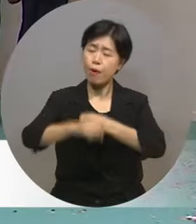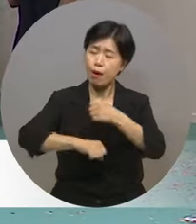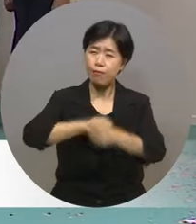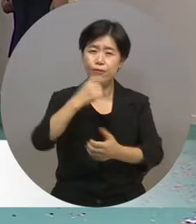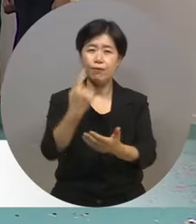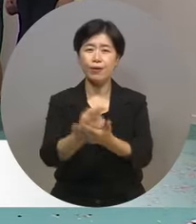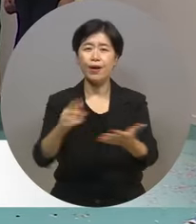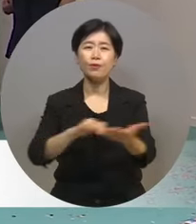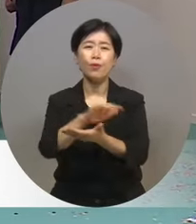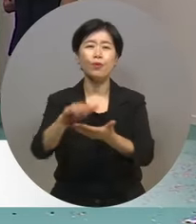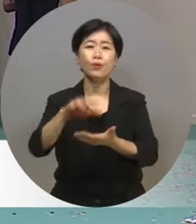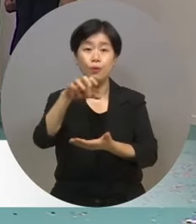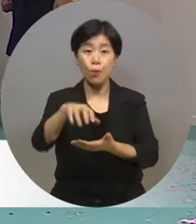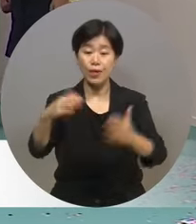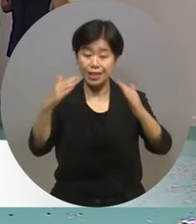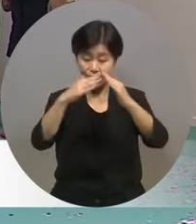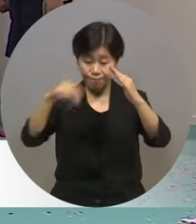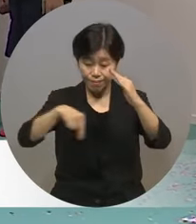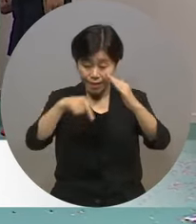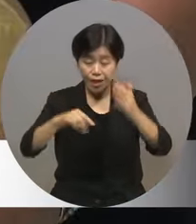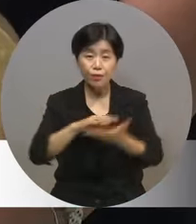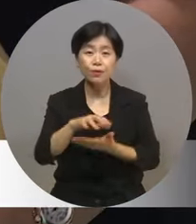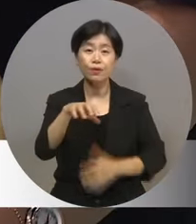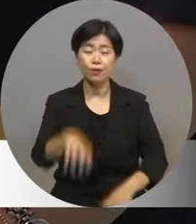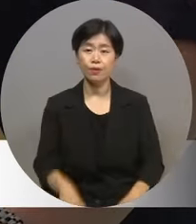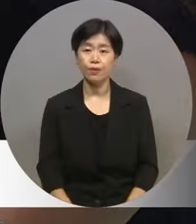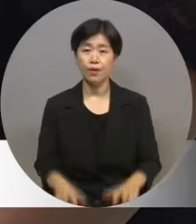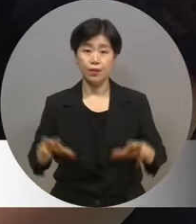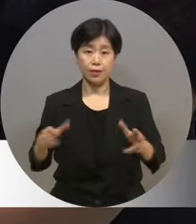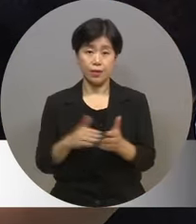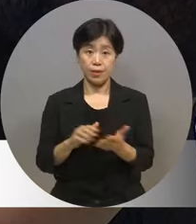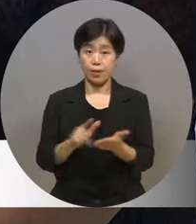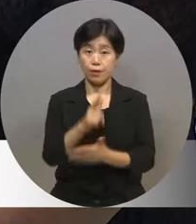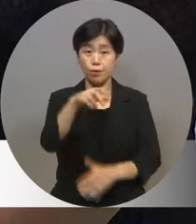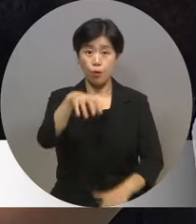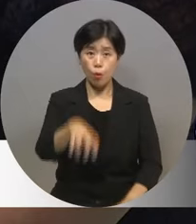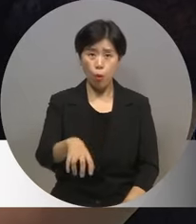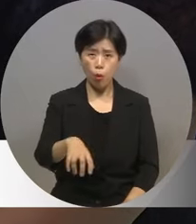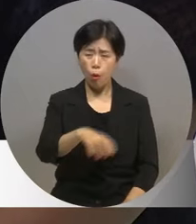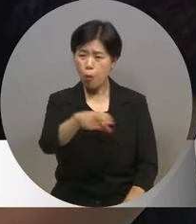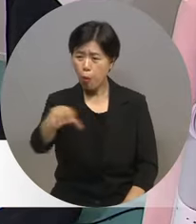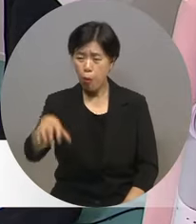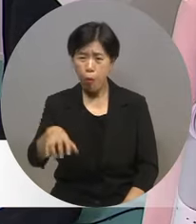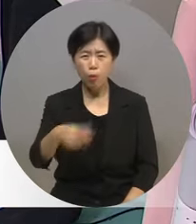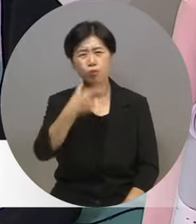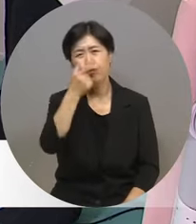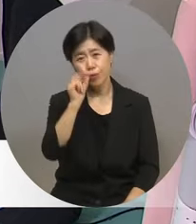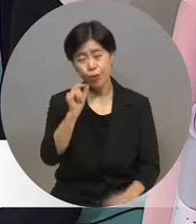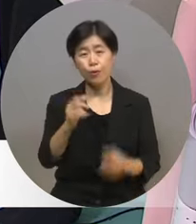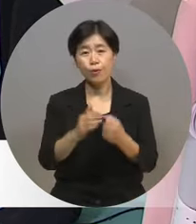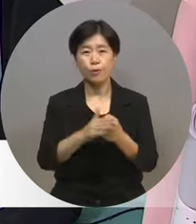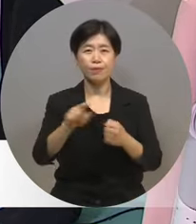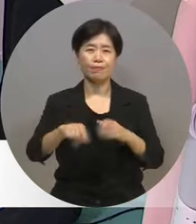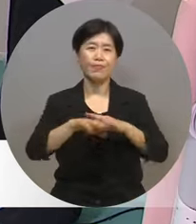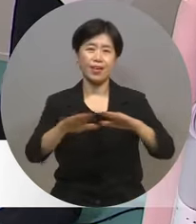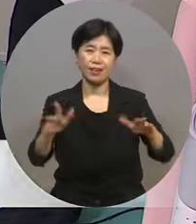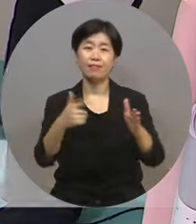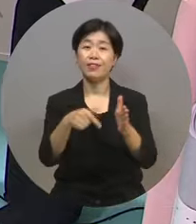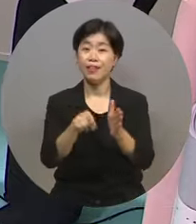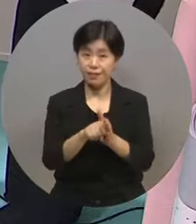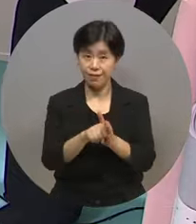공공 실내 놀이공간입니다 그동안 강서구의 놀이 공간 부족이 시작됐던만큼이를 해소하기 위한